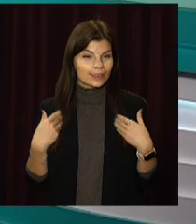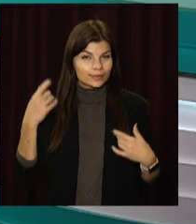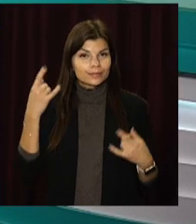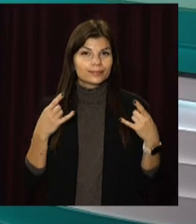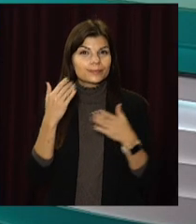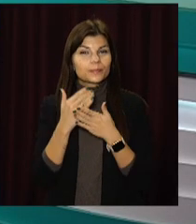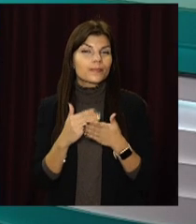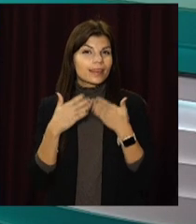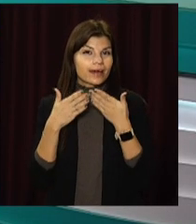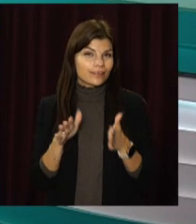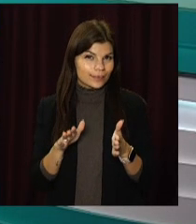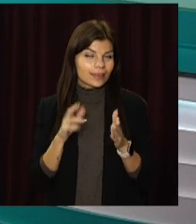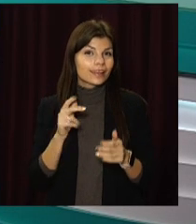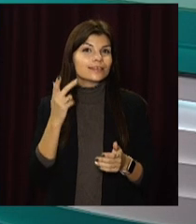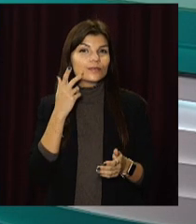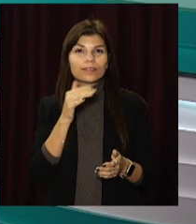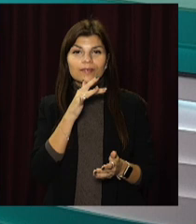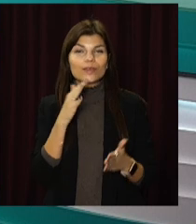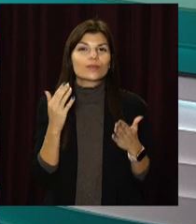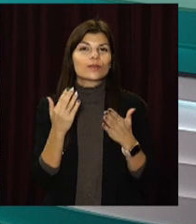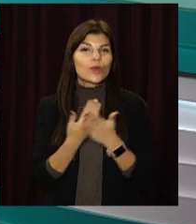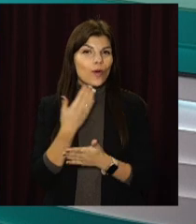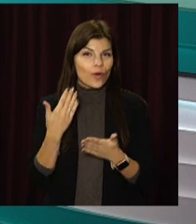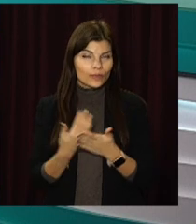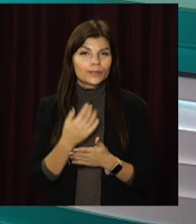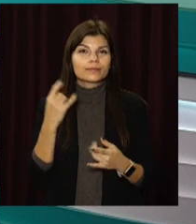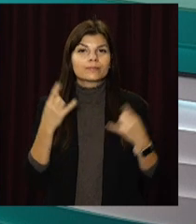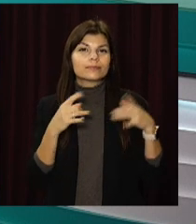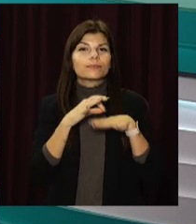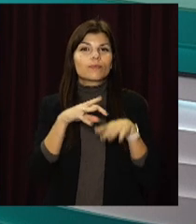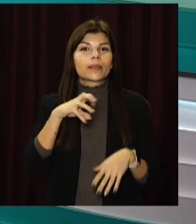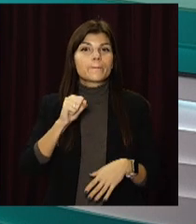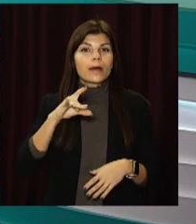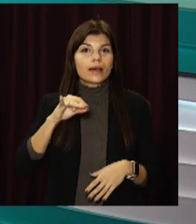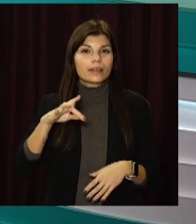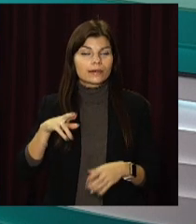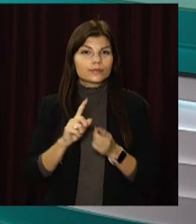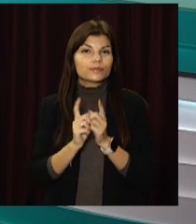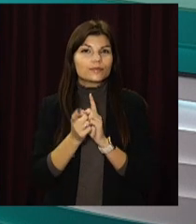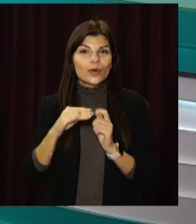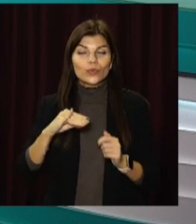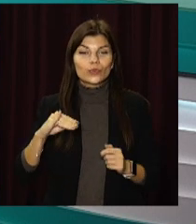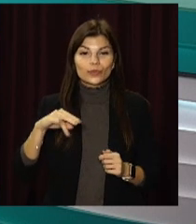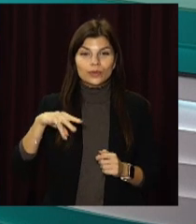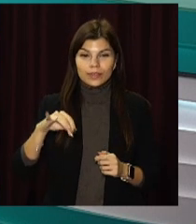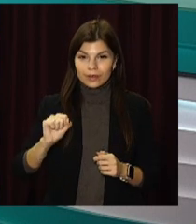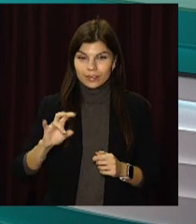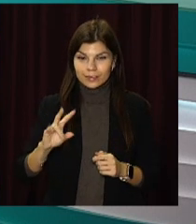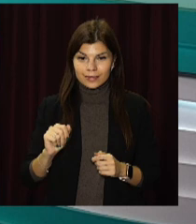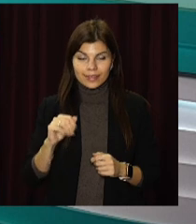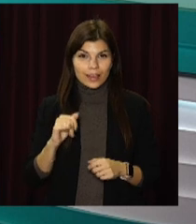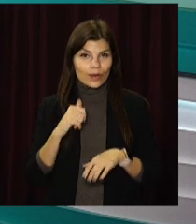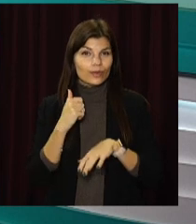Вітаю, з вами телеканал «Відкритий». Як завжди, о цій порі блок новин. Для вас працюють Марія Трибушенко та сурдоперекладачка Юліана